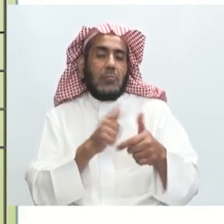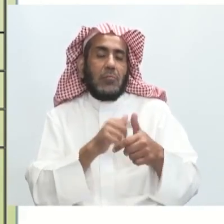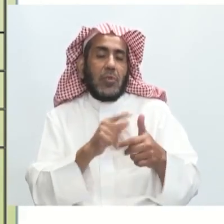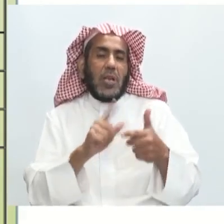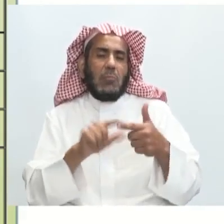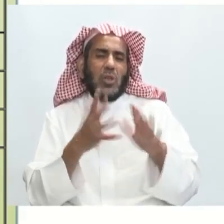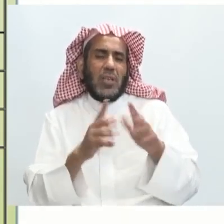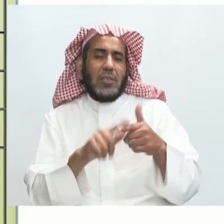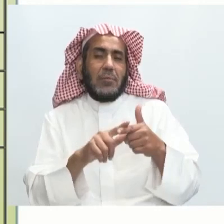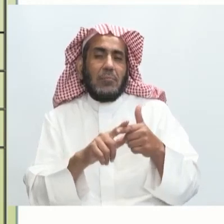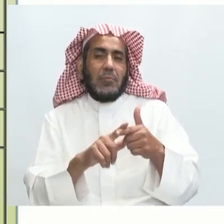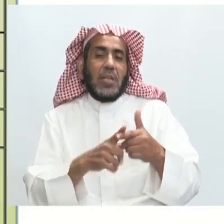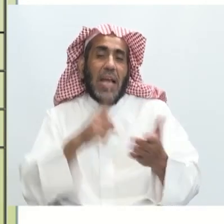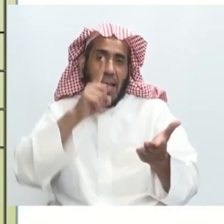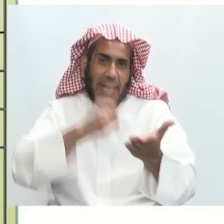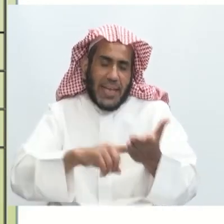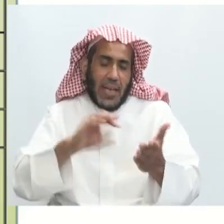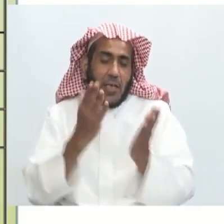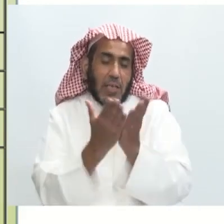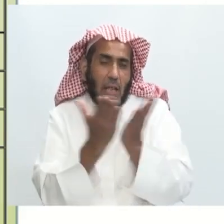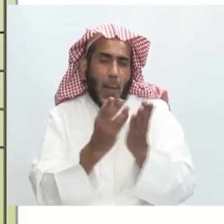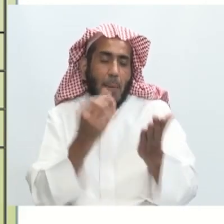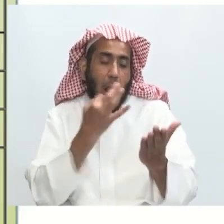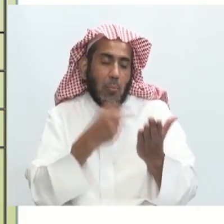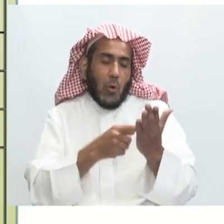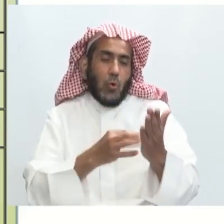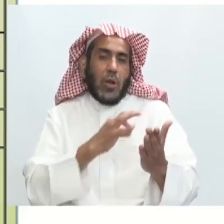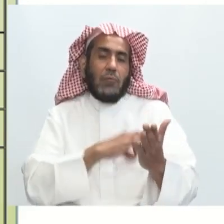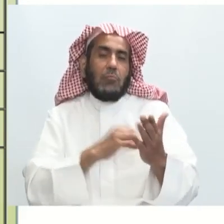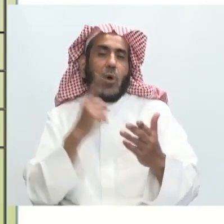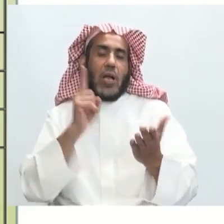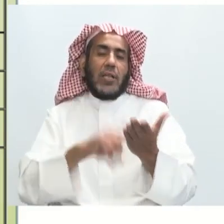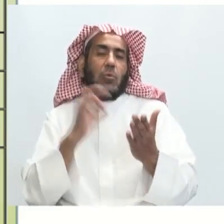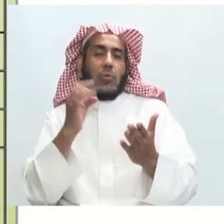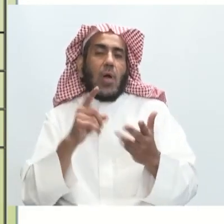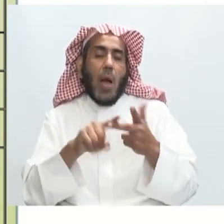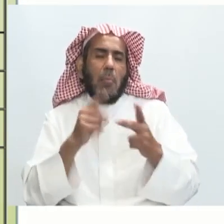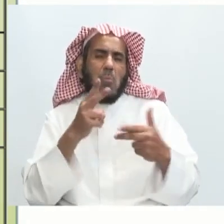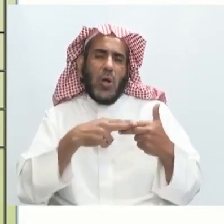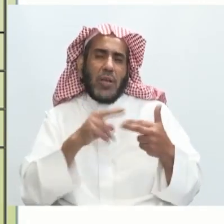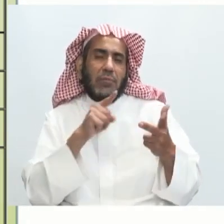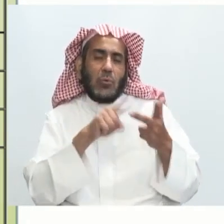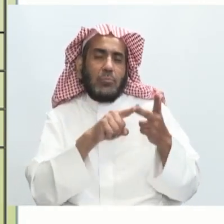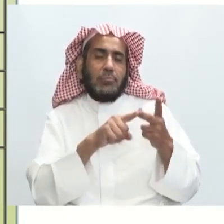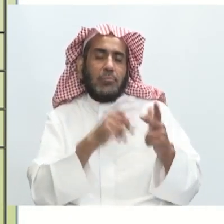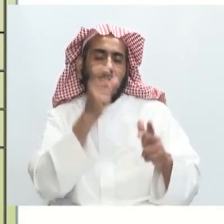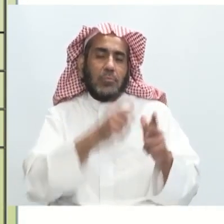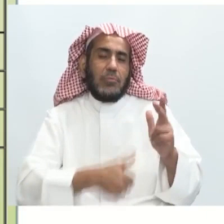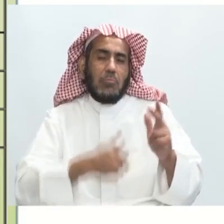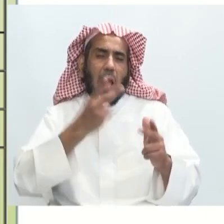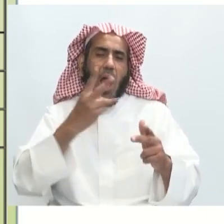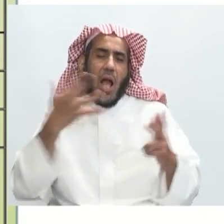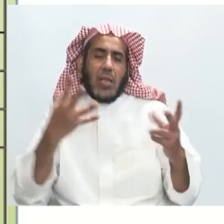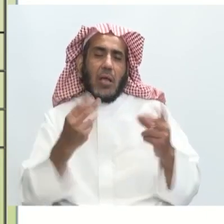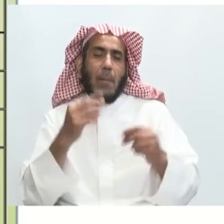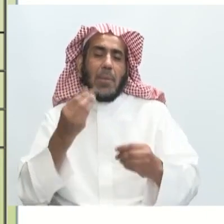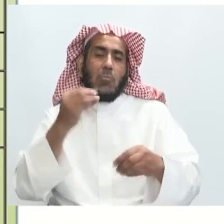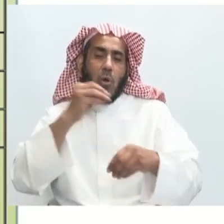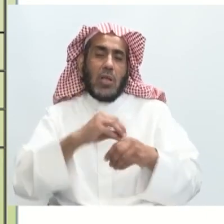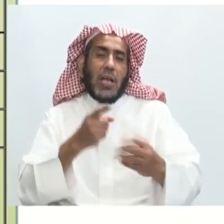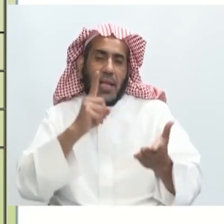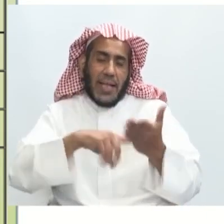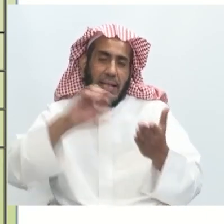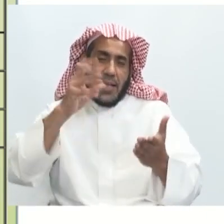المتردد تقول ان الكتاب المقروء نافع تاتي مؤكد واحد اما المنكر فبامكانك ان تاتي باكثر من